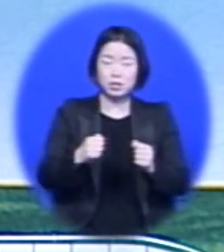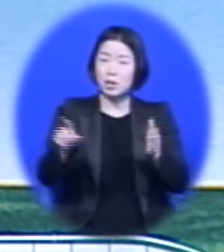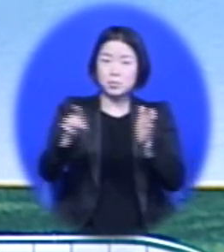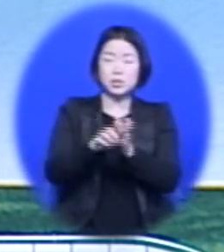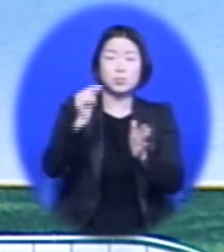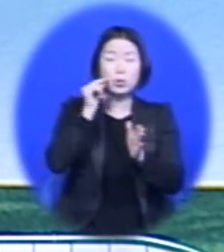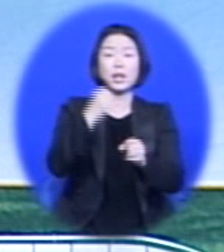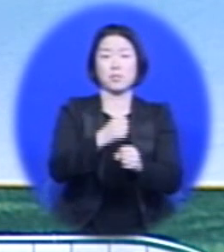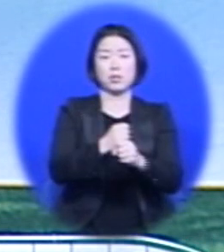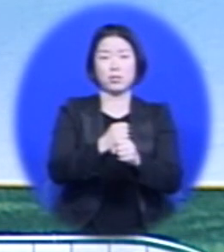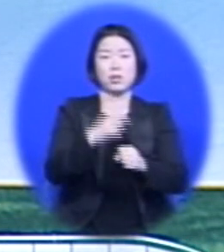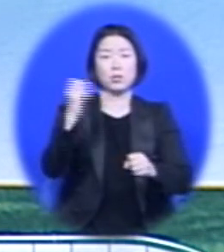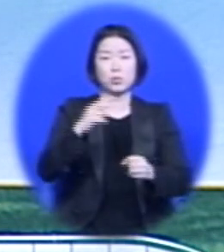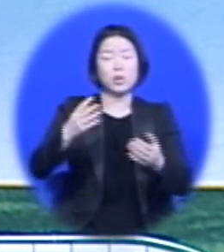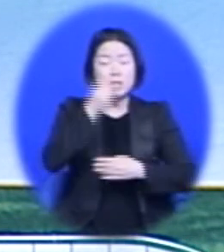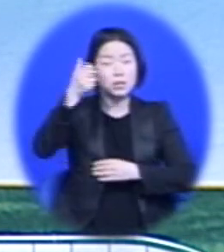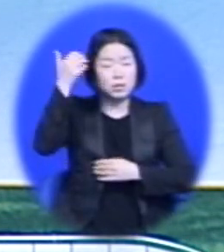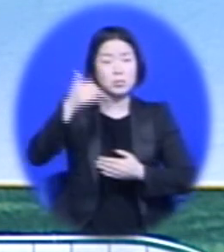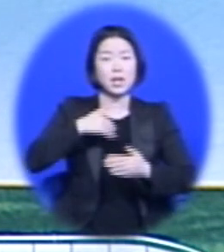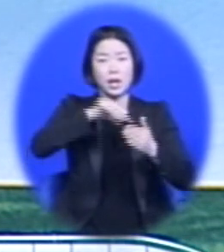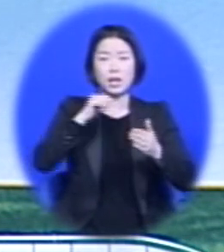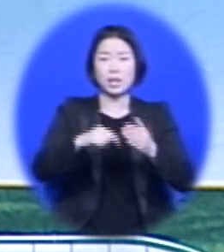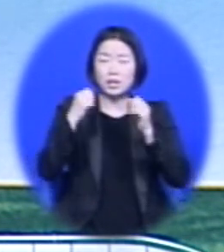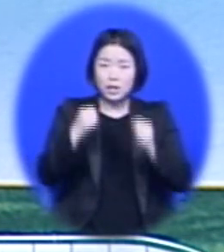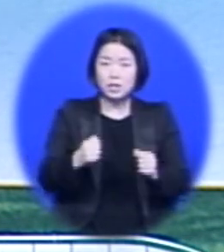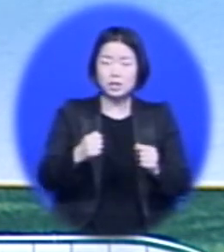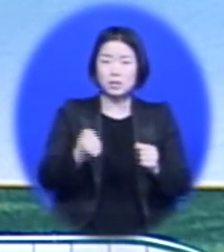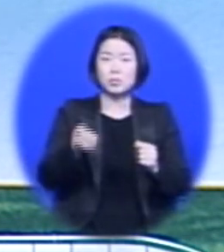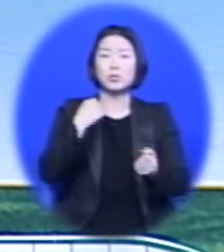만듭니다. 성령님이 내 안에 계신데도 주님을 바라보지 못하게